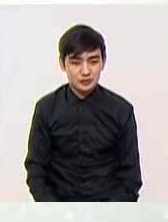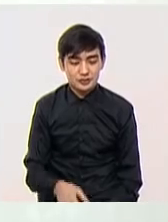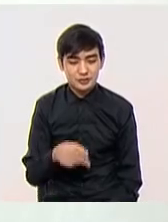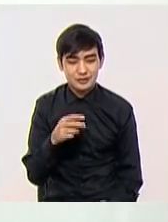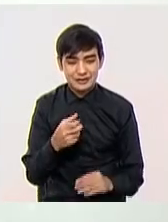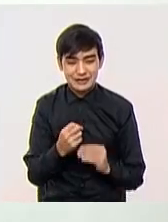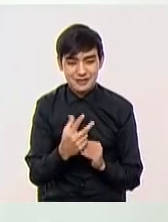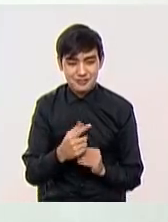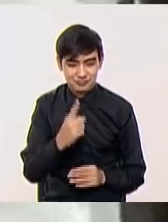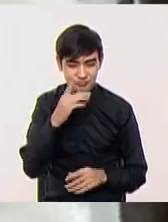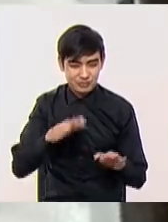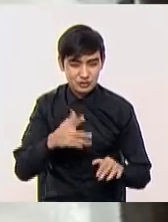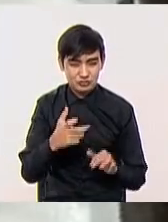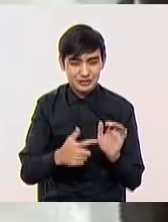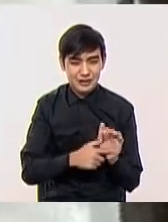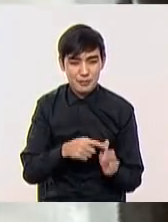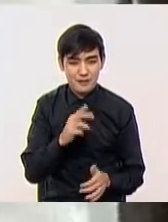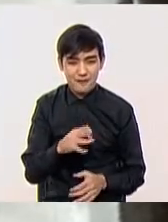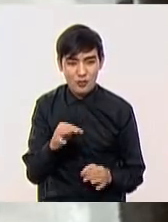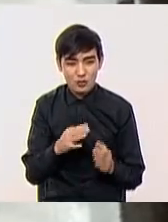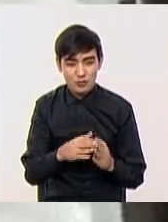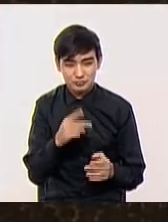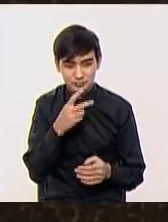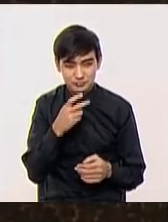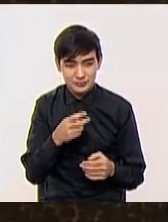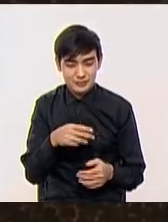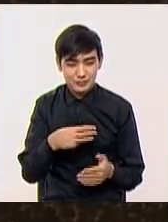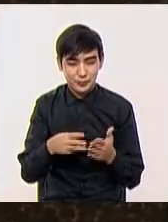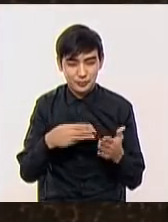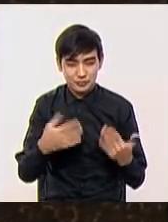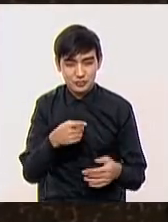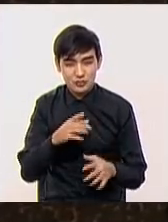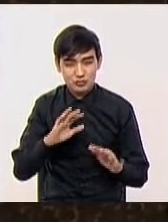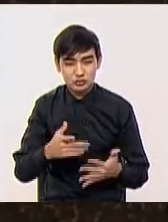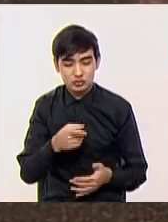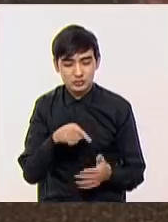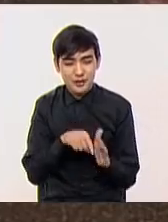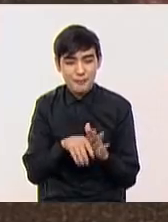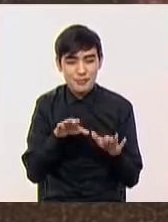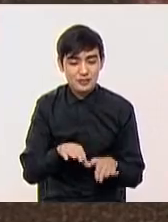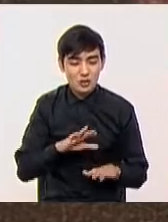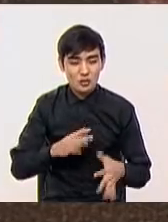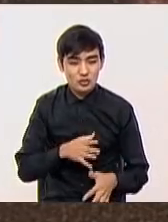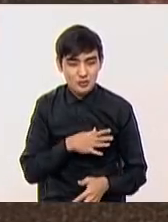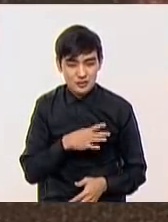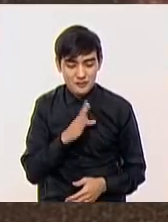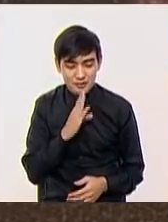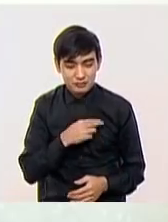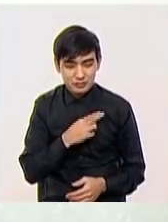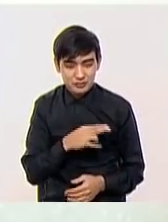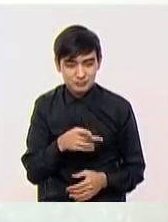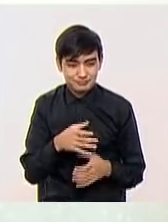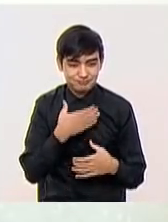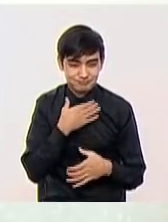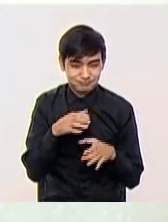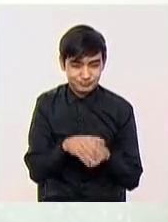13-ші қабаттағы 307-ші пәтердің есігі мөрленіп, сырты осылай боялған. Қанды оқиға осы есіктің арғы бетінде болыпты. Бойжеткенді алдымен